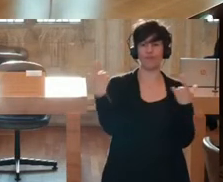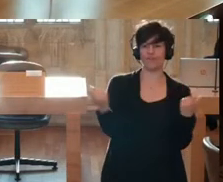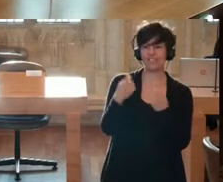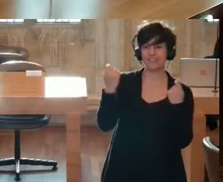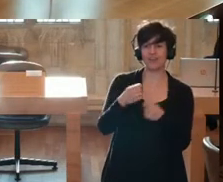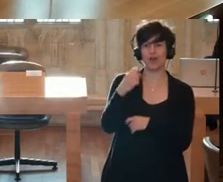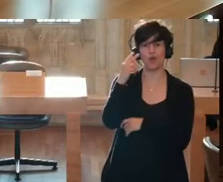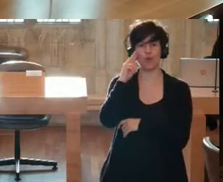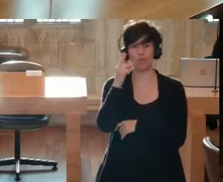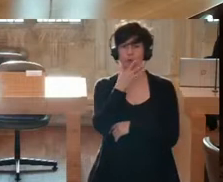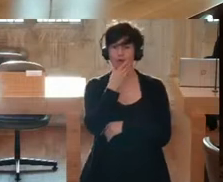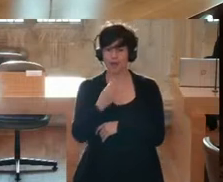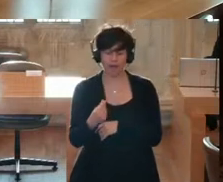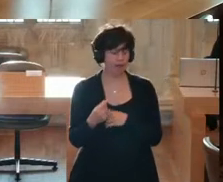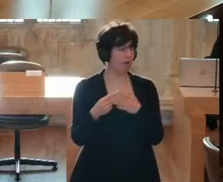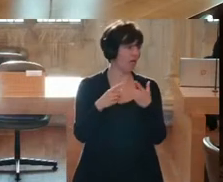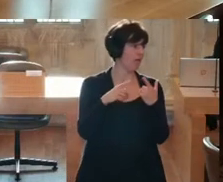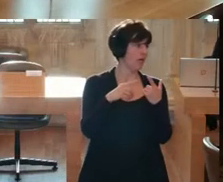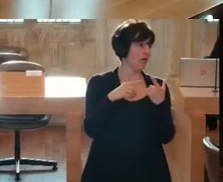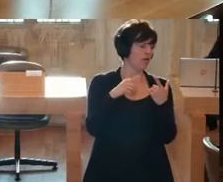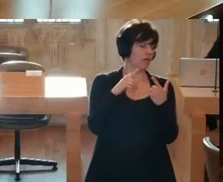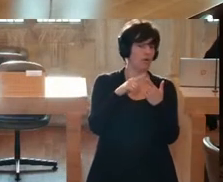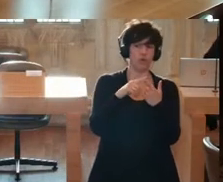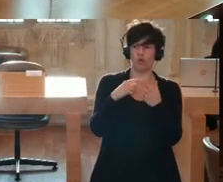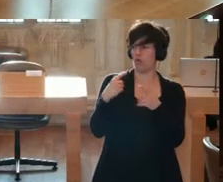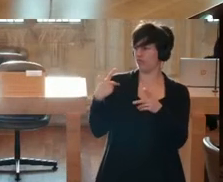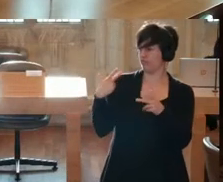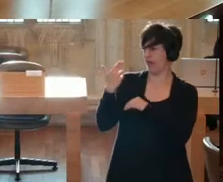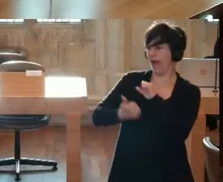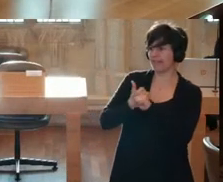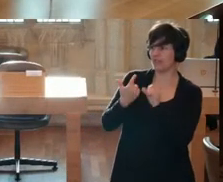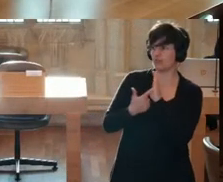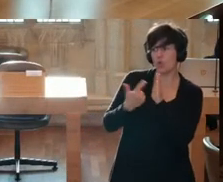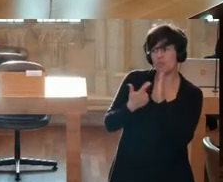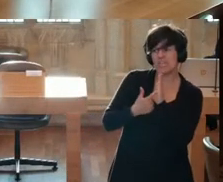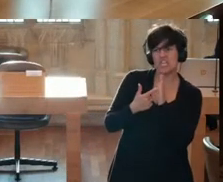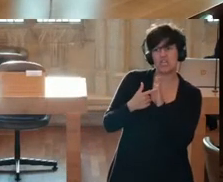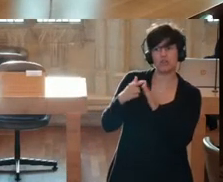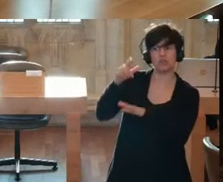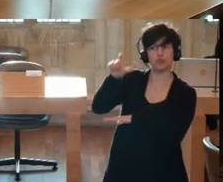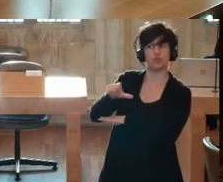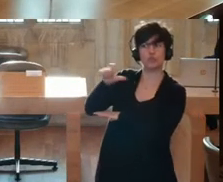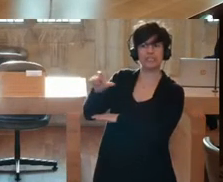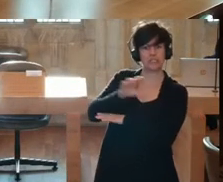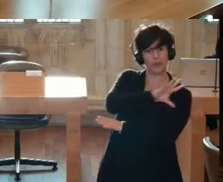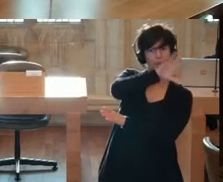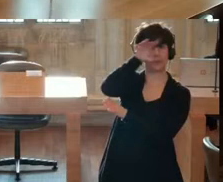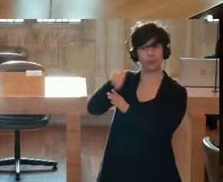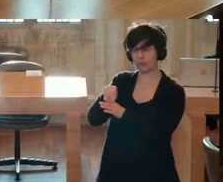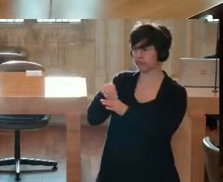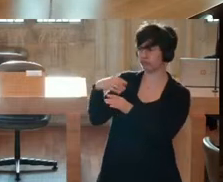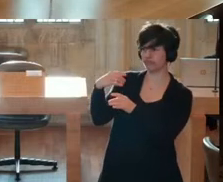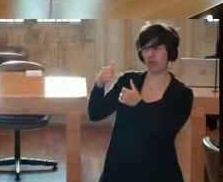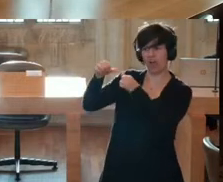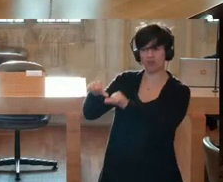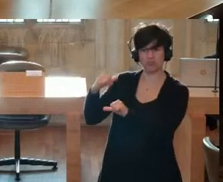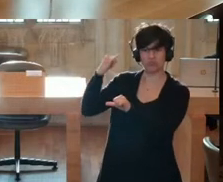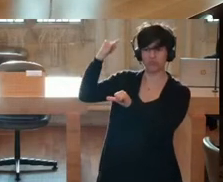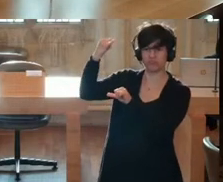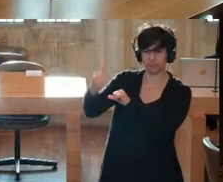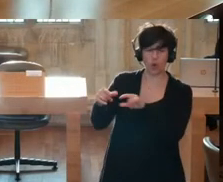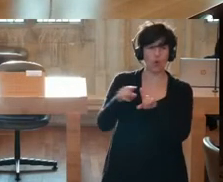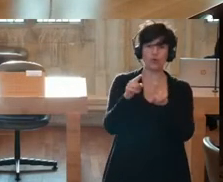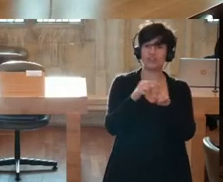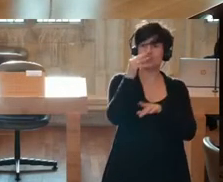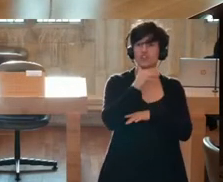Bourgard. Il a, au début des années 2000, beaucoup travaillé en Suisse. Il a aussi écrit un certain nombre de chansons qui ont connu un vrai succès